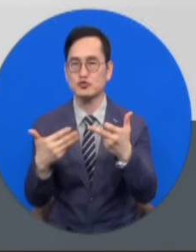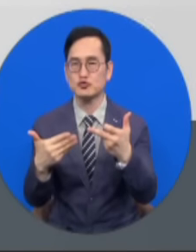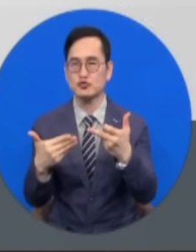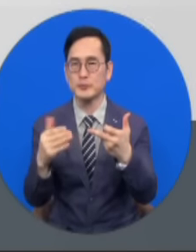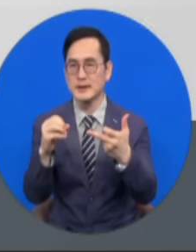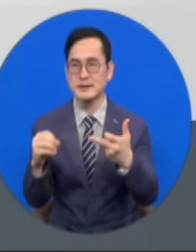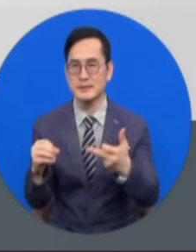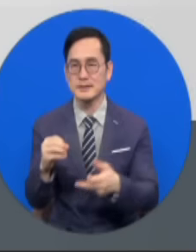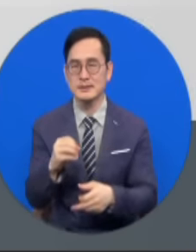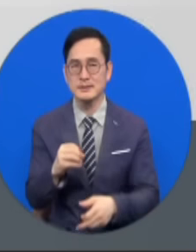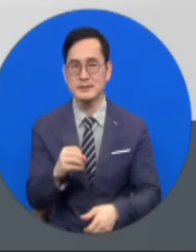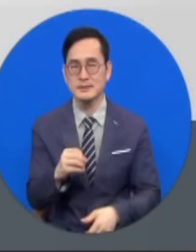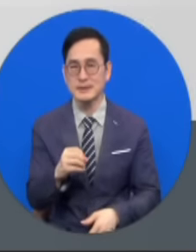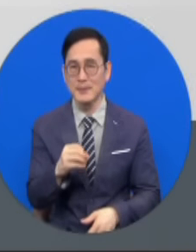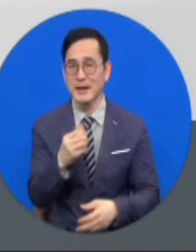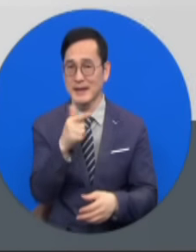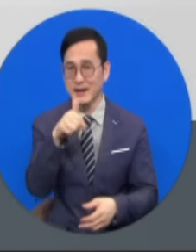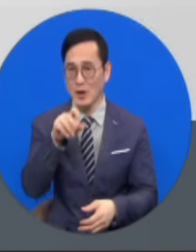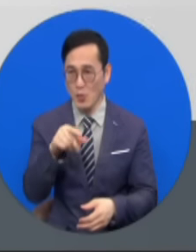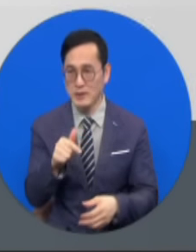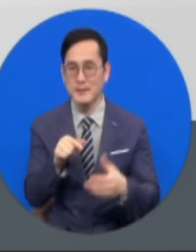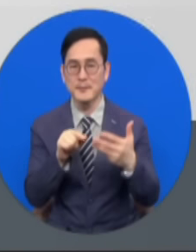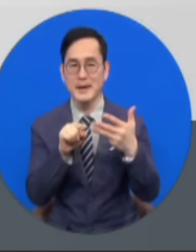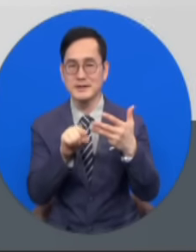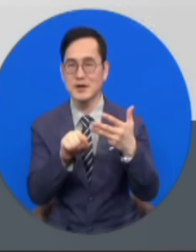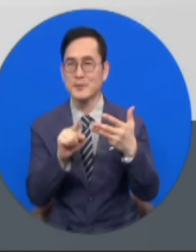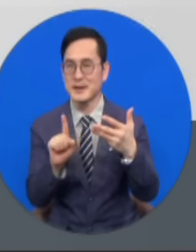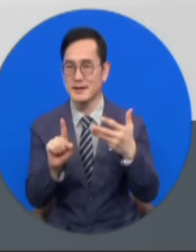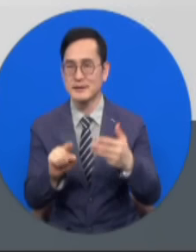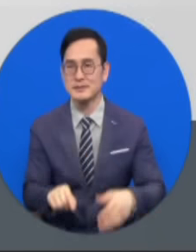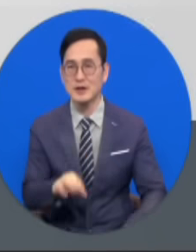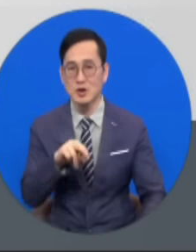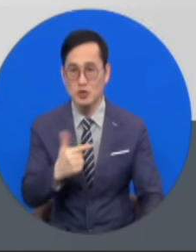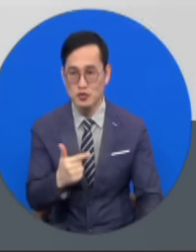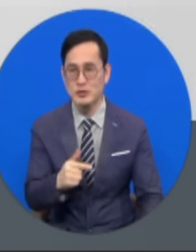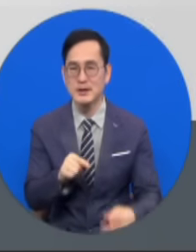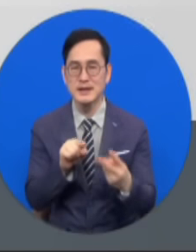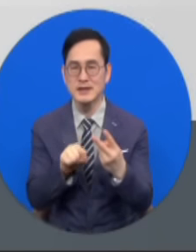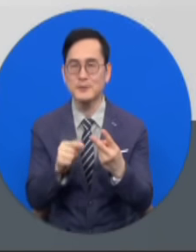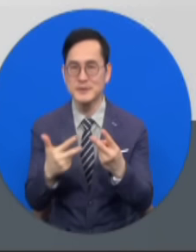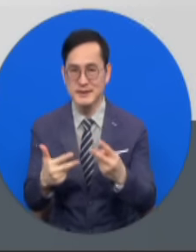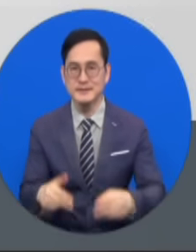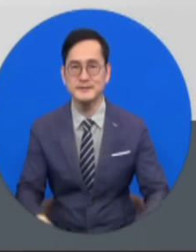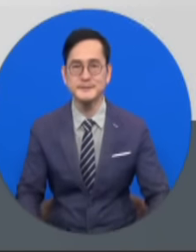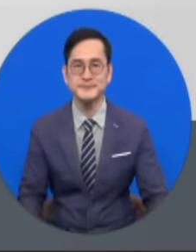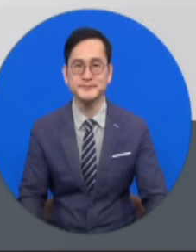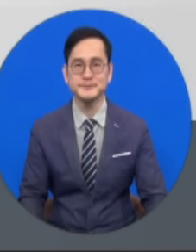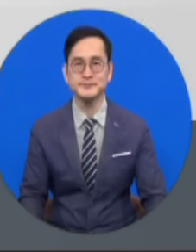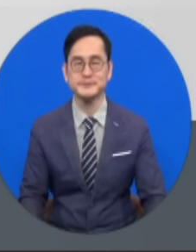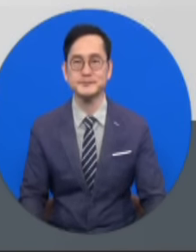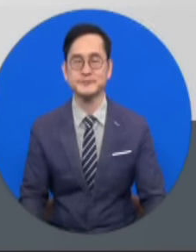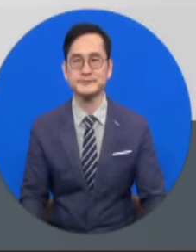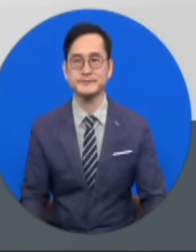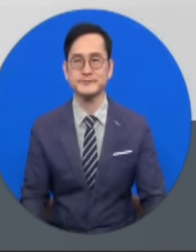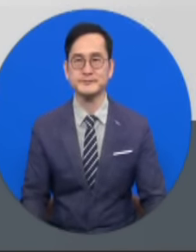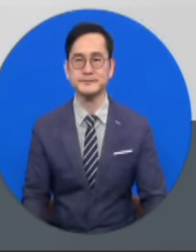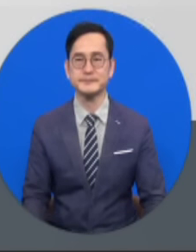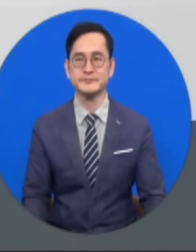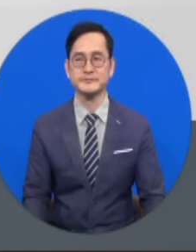3위는 후보 88.1% 윤상희 후보는 2.7% 얻고 있습니다 일반